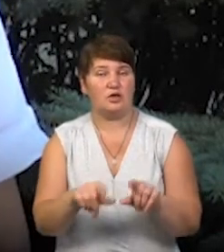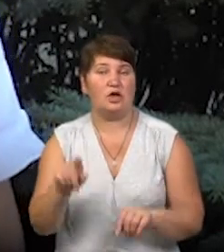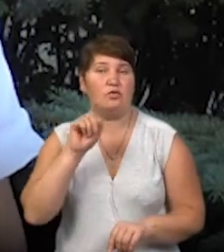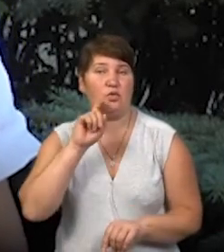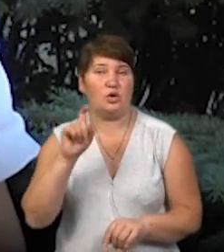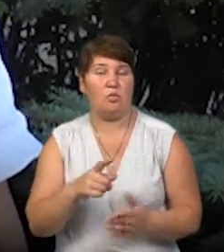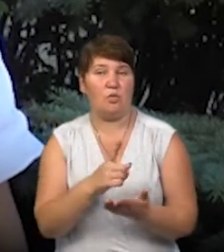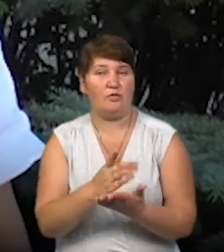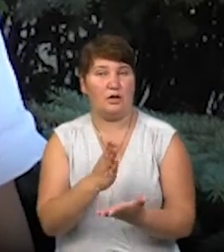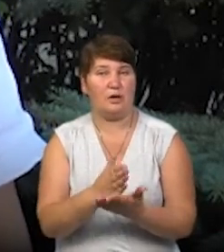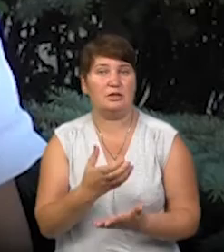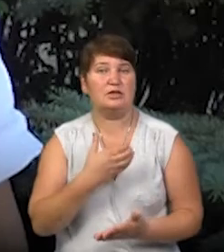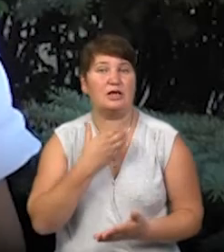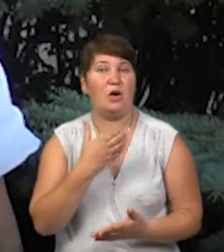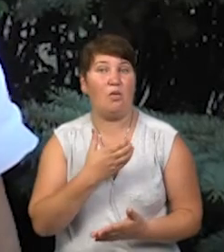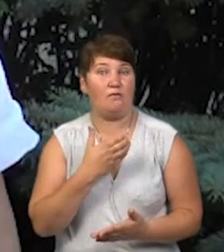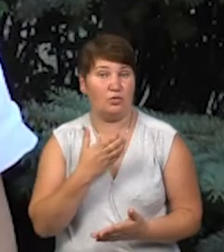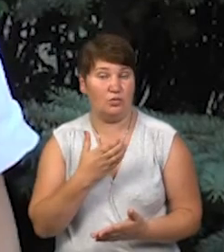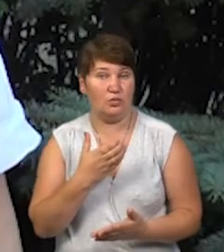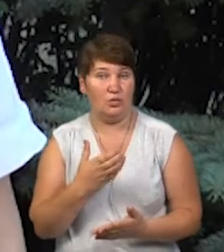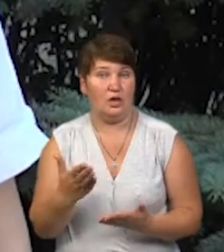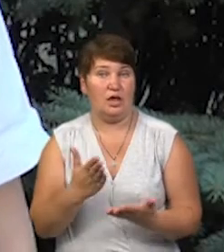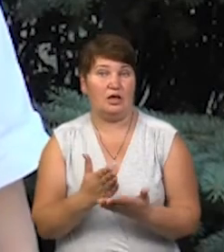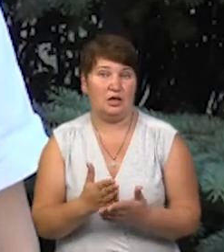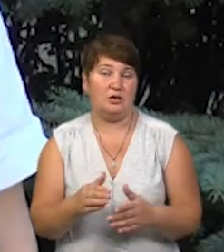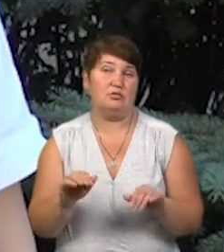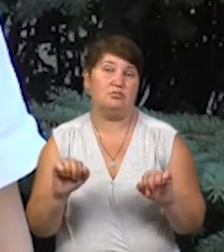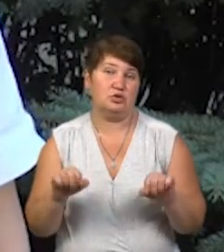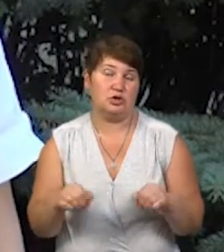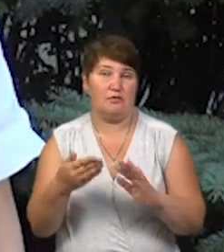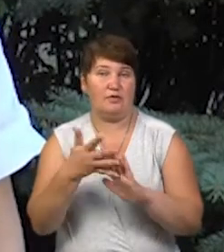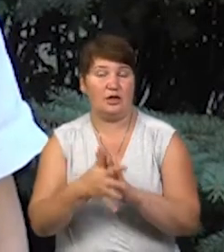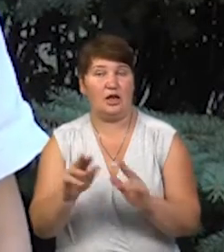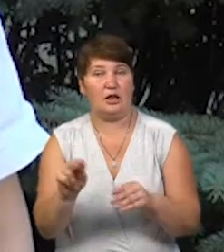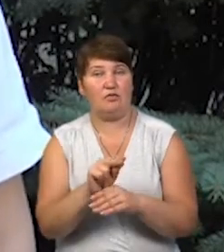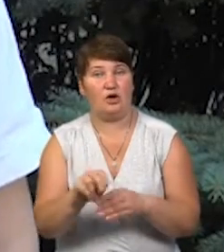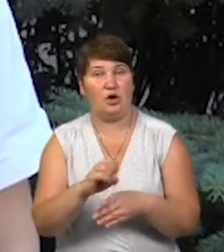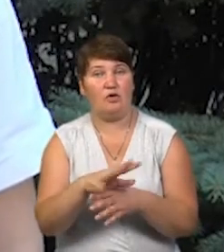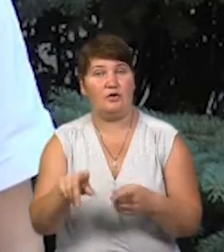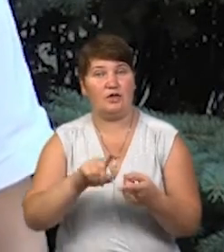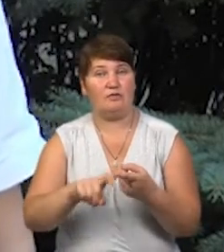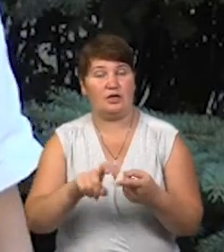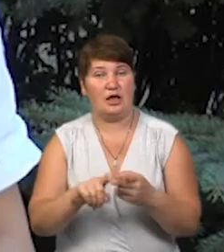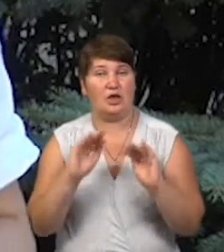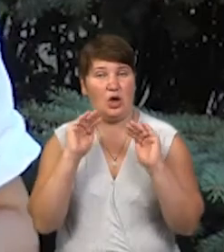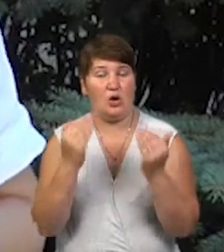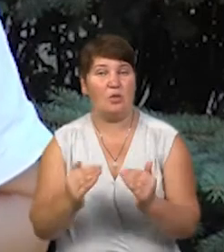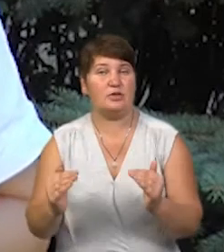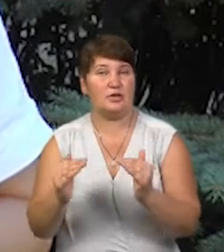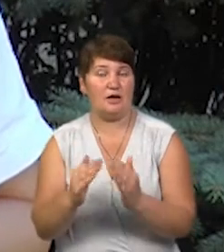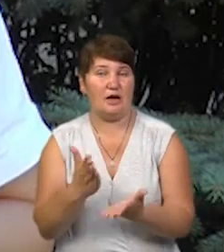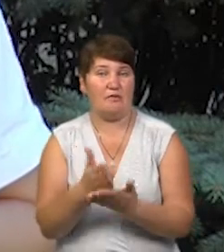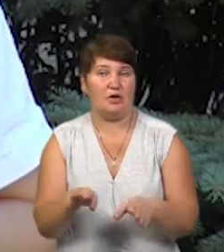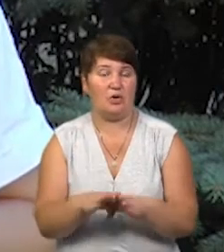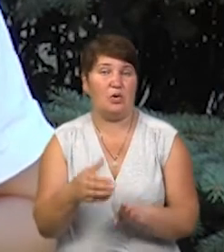повинні мати страховий поліс, який покриває можливі витрати на лікування COVID-19 та обсервацію. Наявність такого